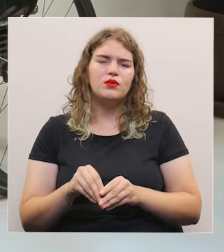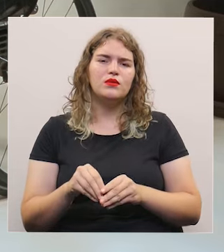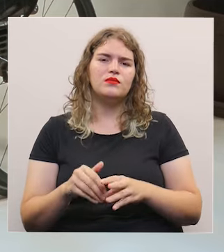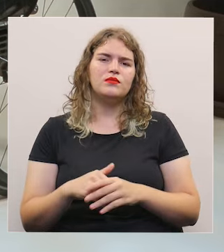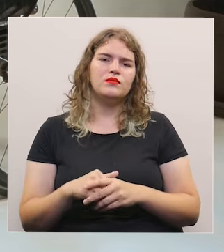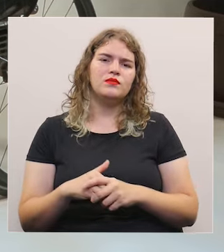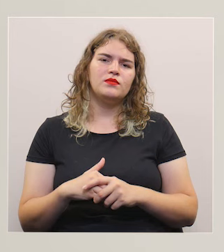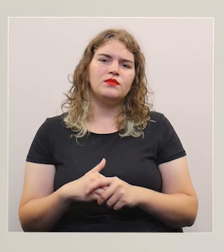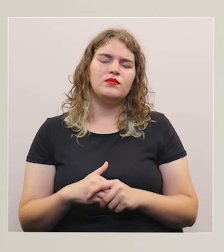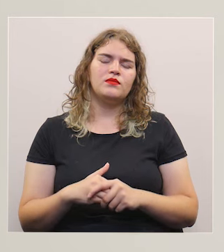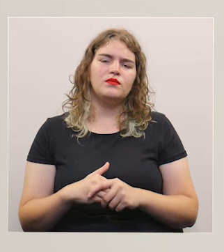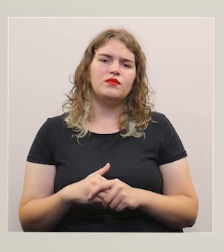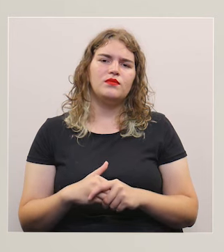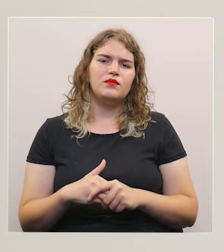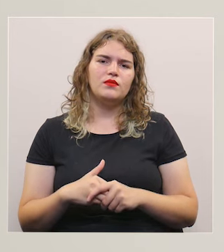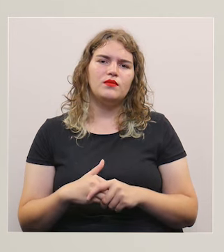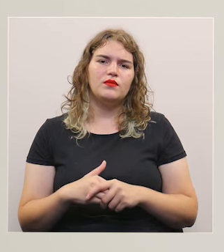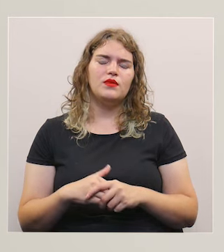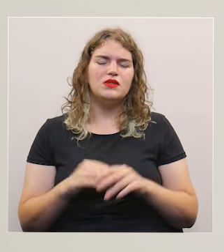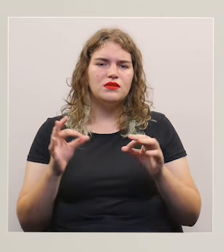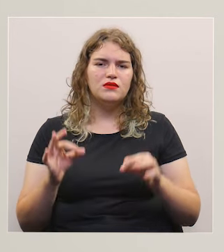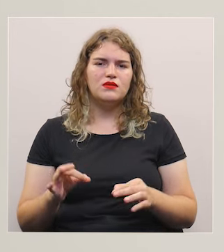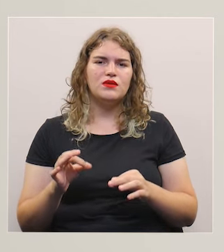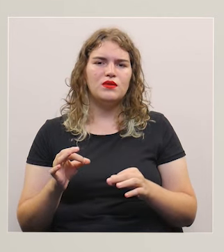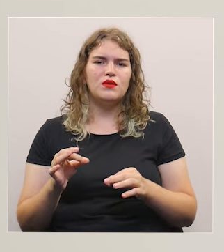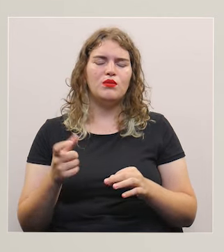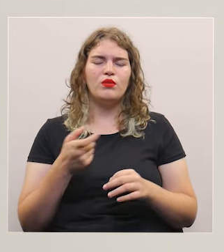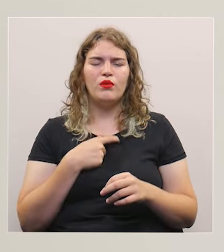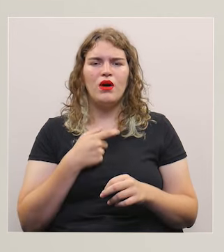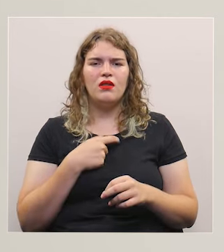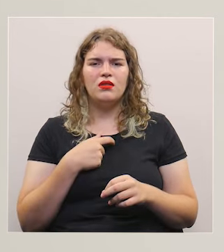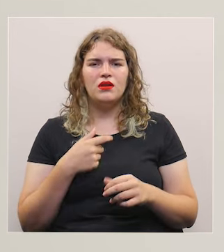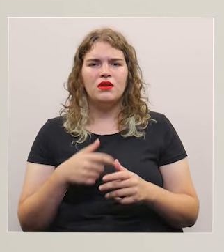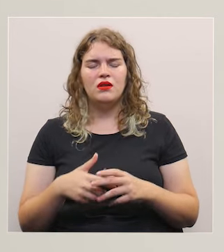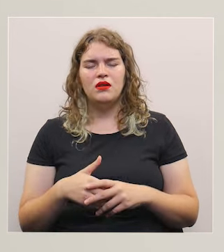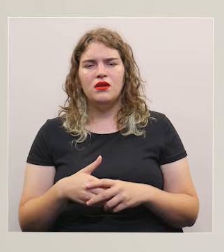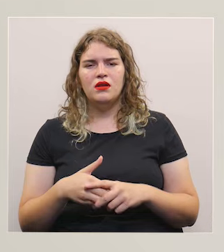fiecare dintre voi. Cu siguranță, poate,